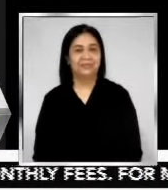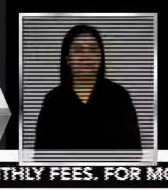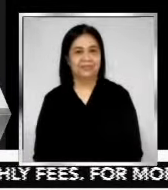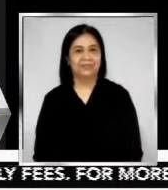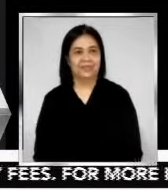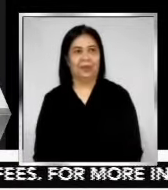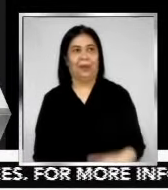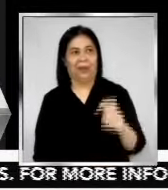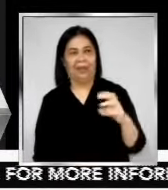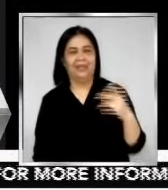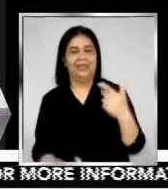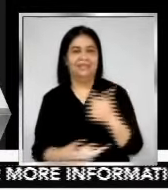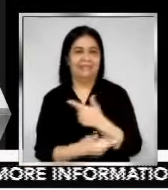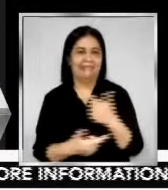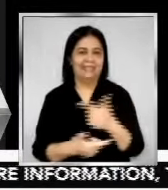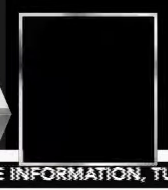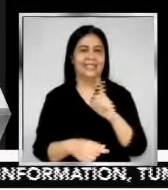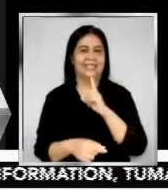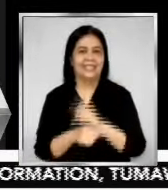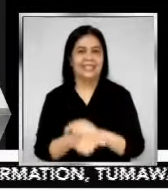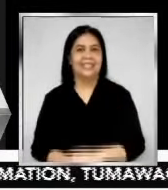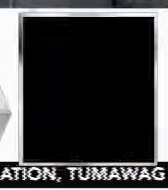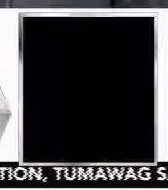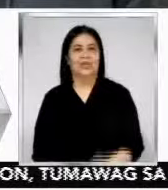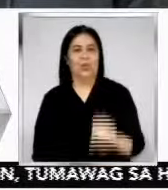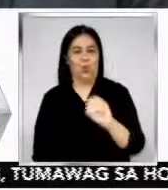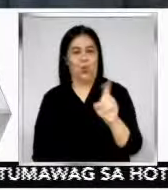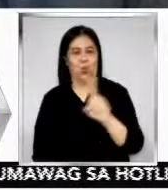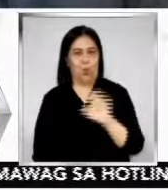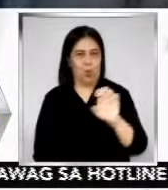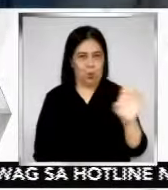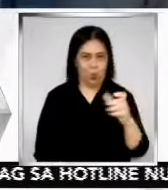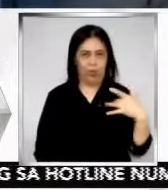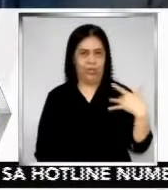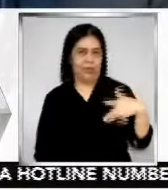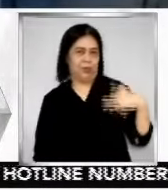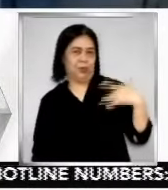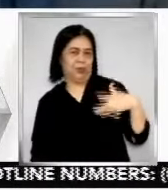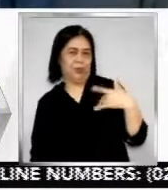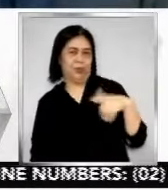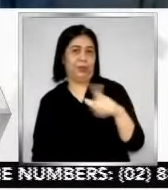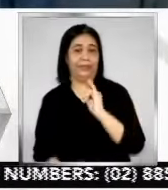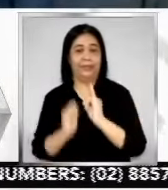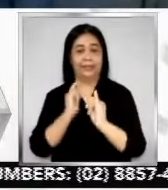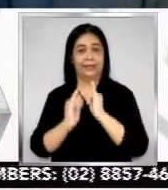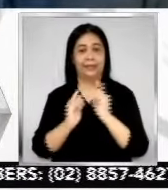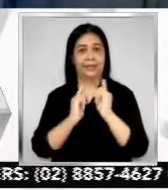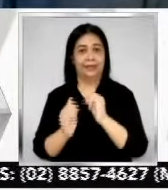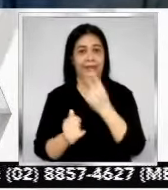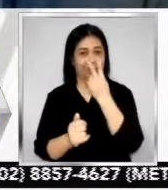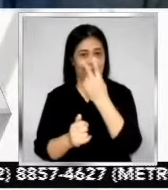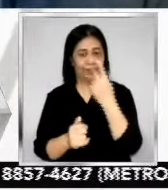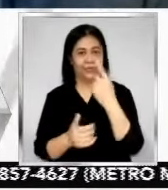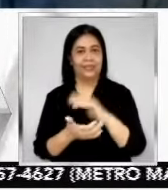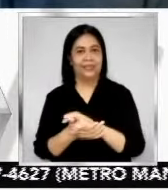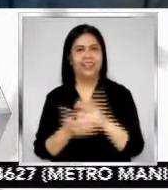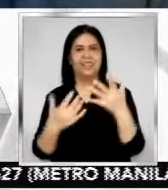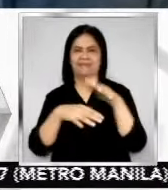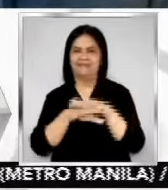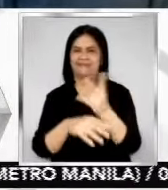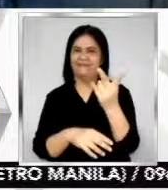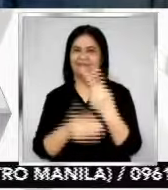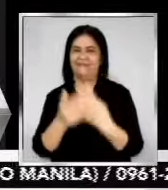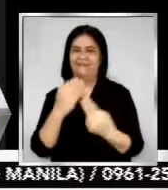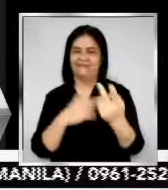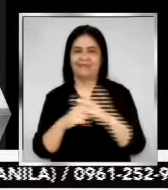Wait. I had you at ooze. Sa aming interview, makikita ang chemistry ng dalawa sa